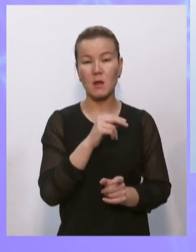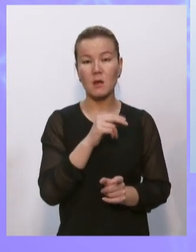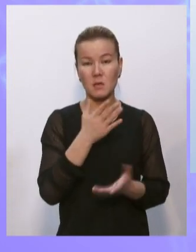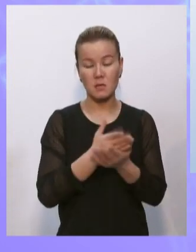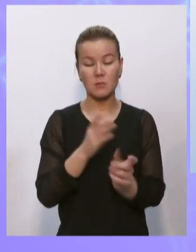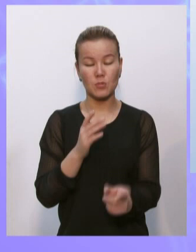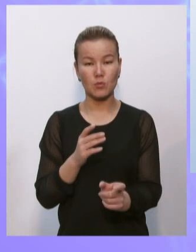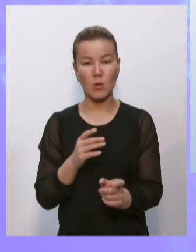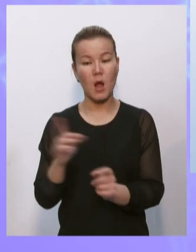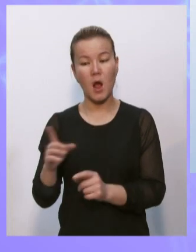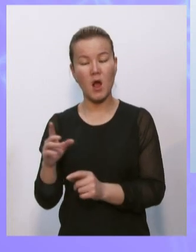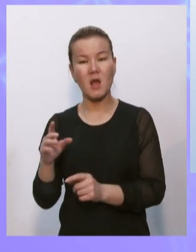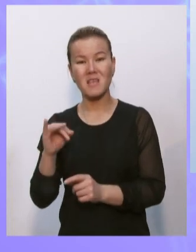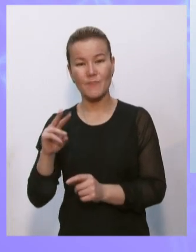может.